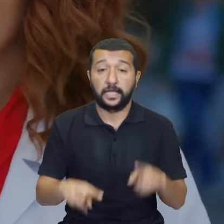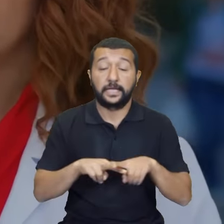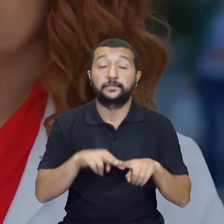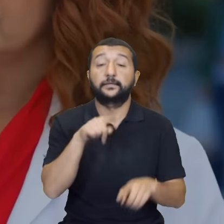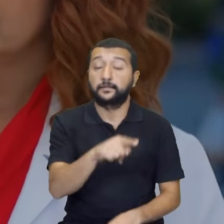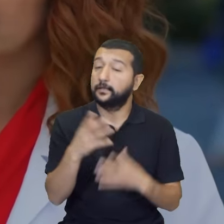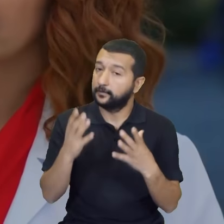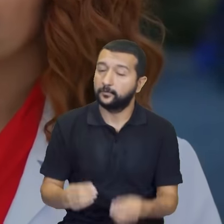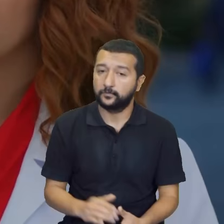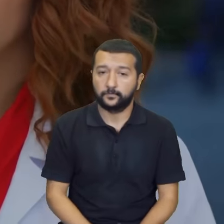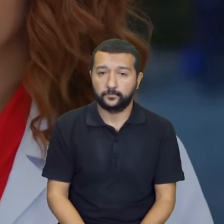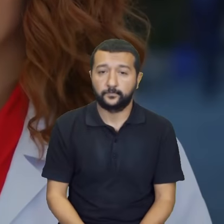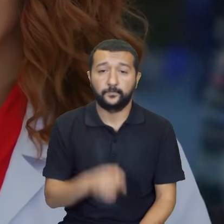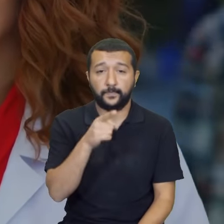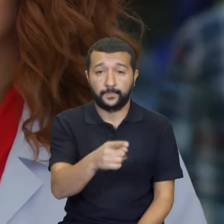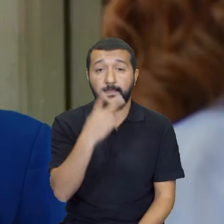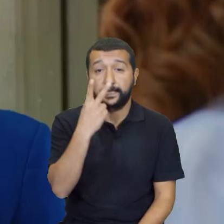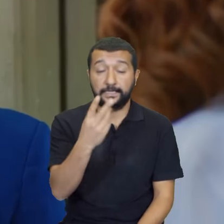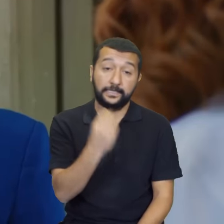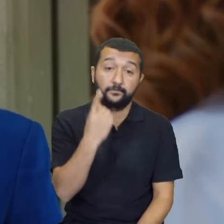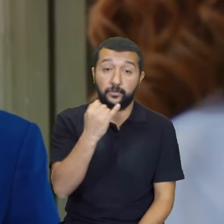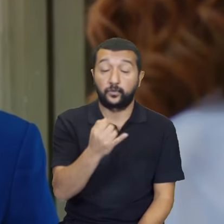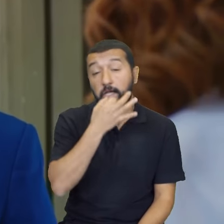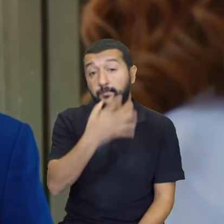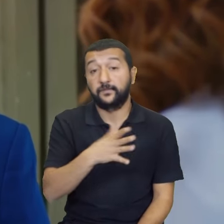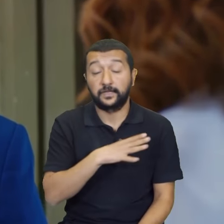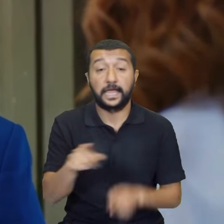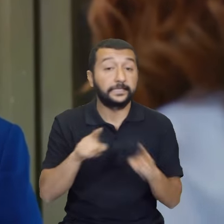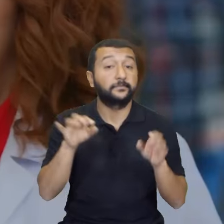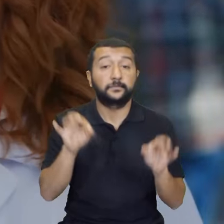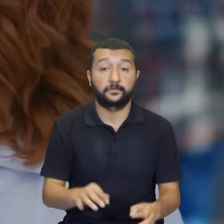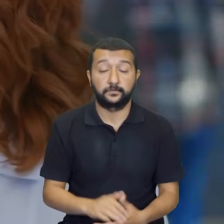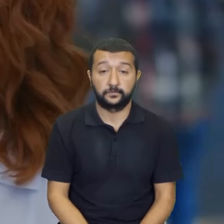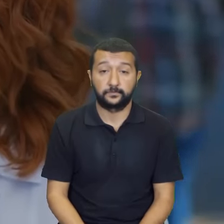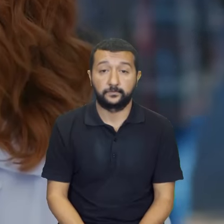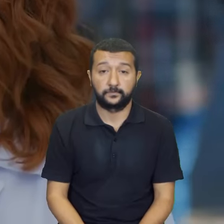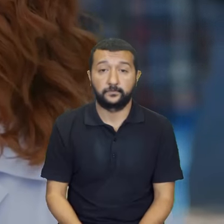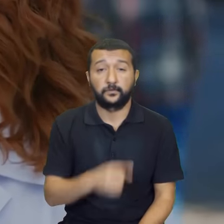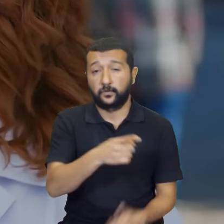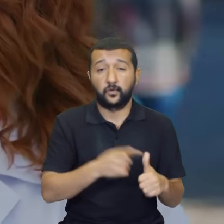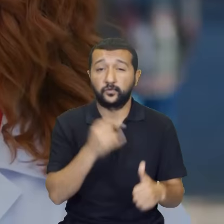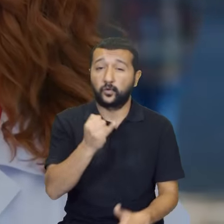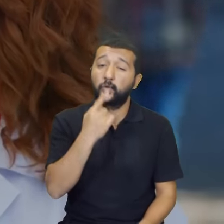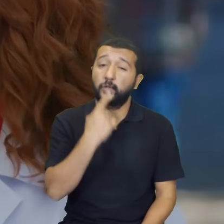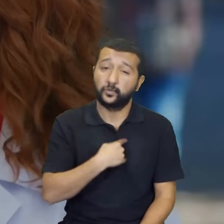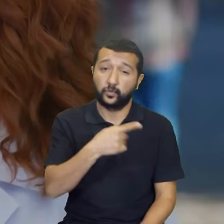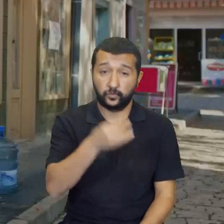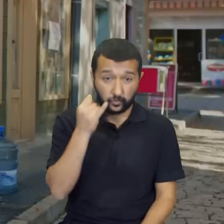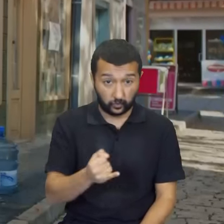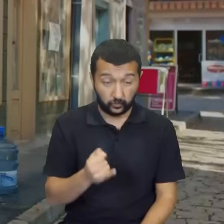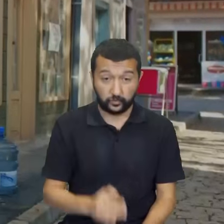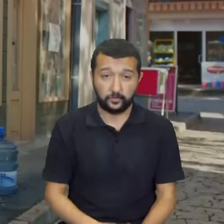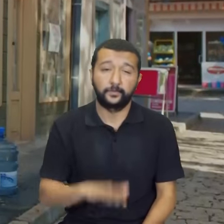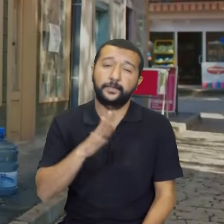Ayşen. Ha. Sana iki iyi, bir de kötü haberim var. Hangisinden başlayayım? Ay, önce kötüyü ver. Çok mu